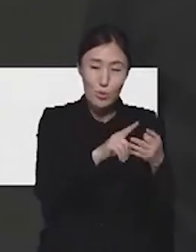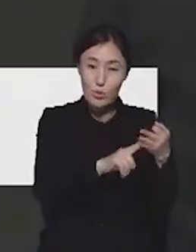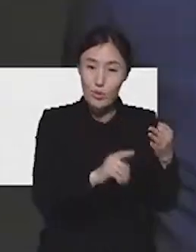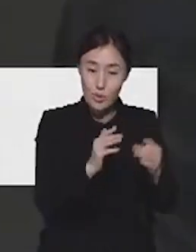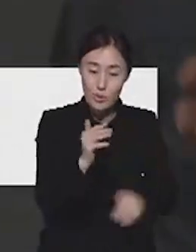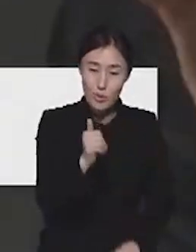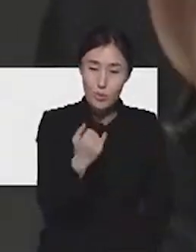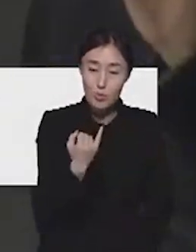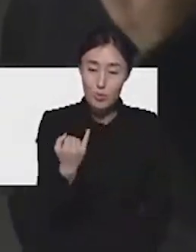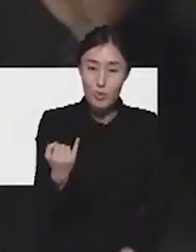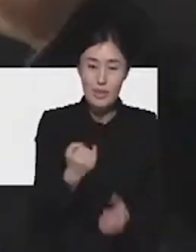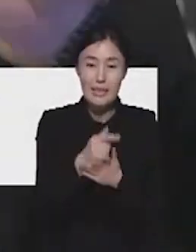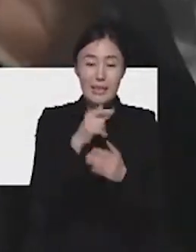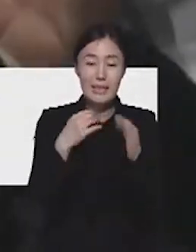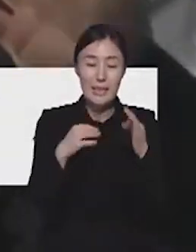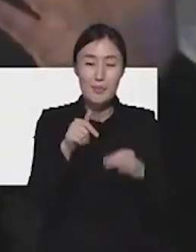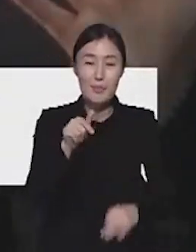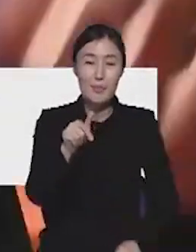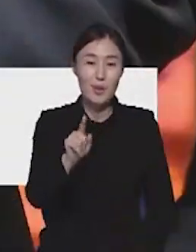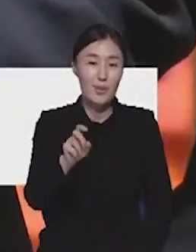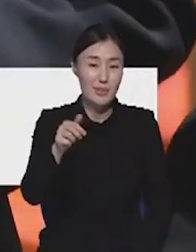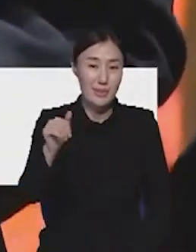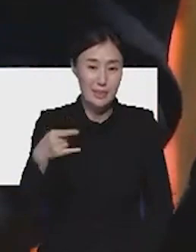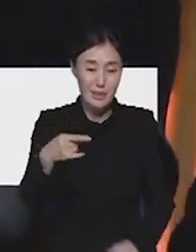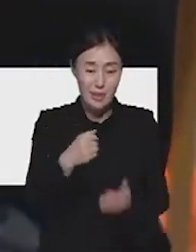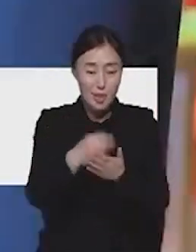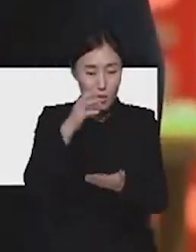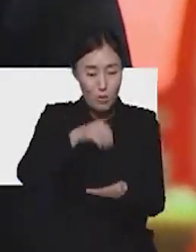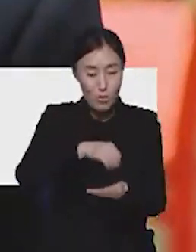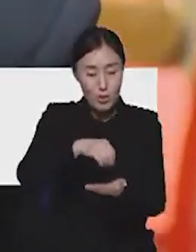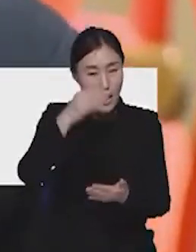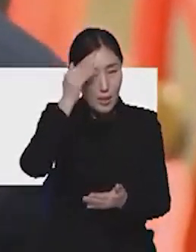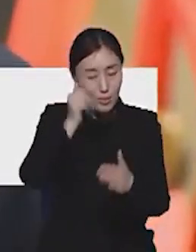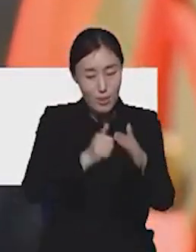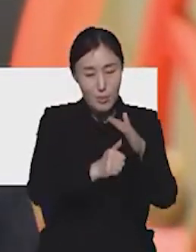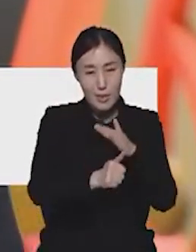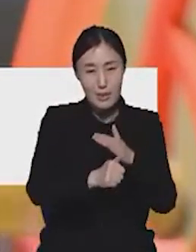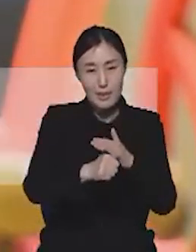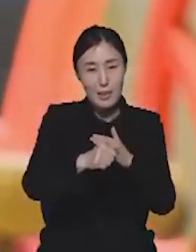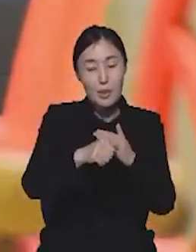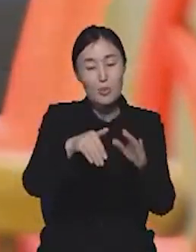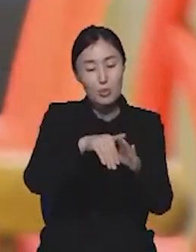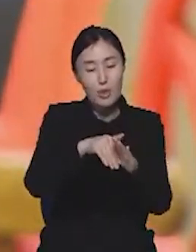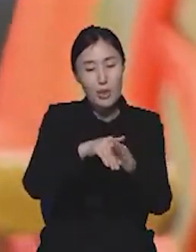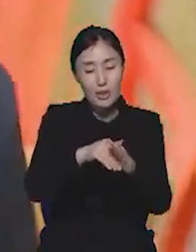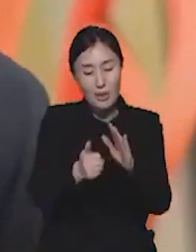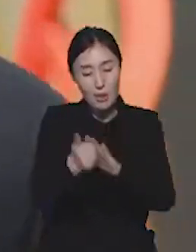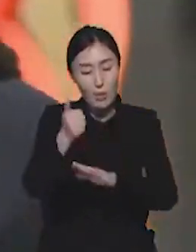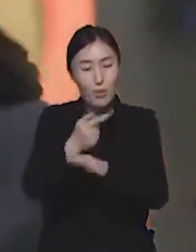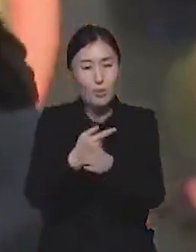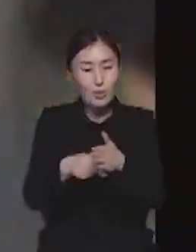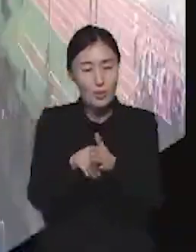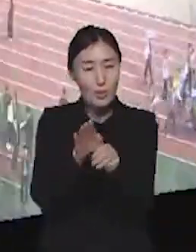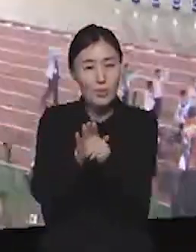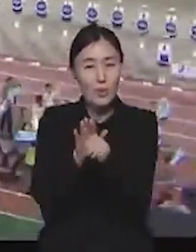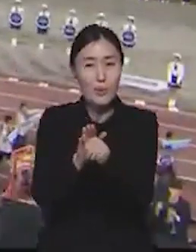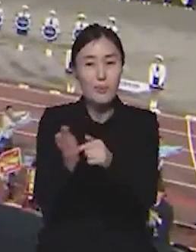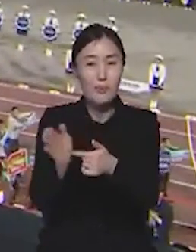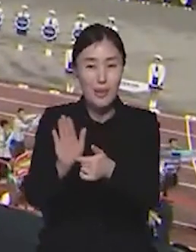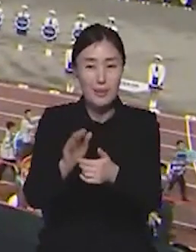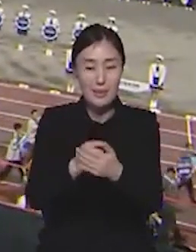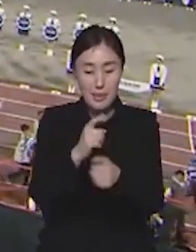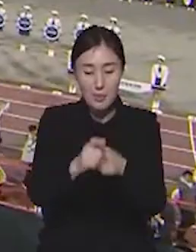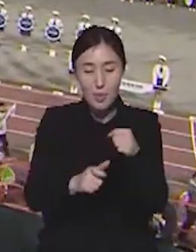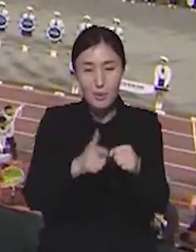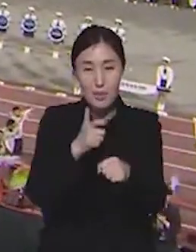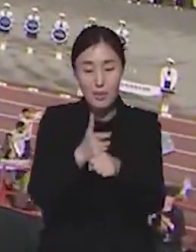10월 전시장을 찾아 수묵이 대한민국을 대표하는 새로운 K컬처로 성장할 수 있도록 돕겠다고 밝혔습니다. 15년